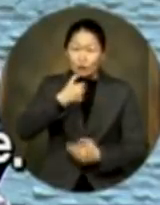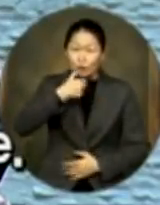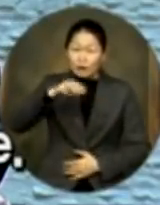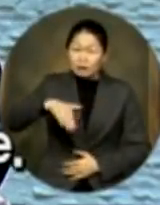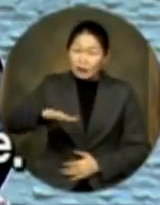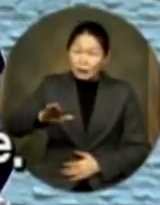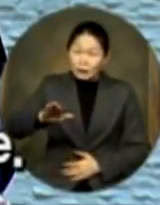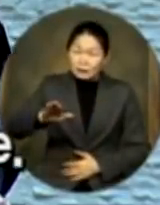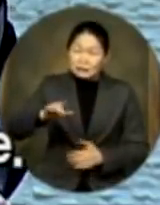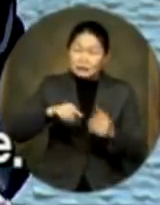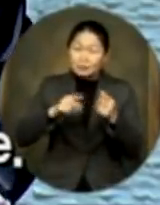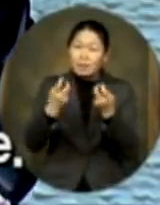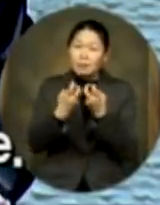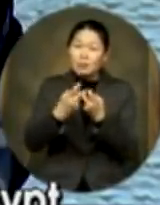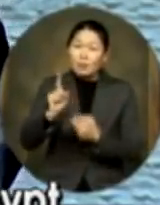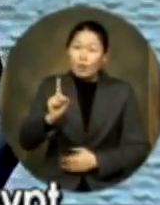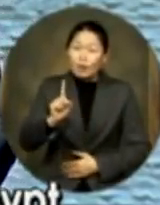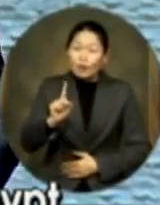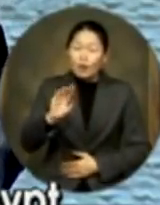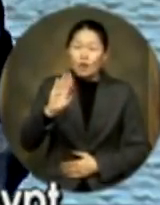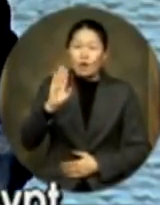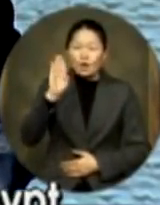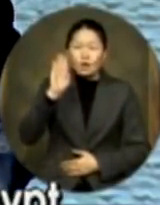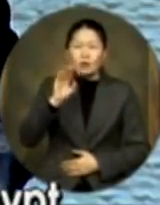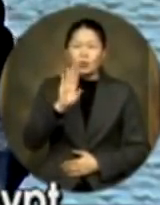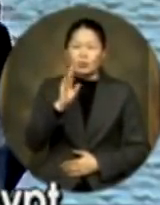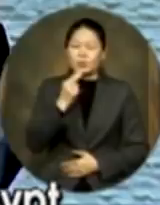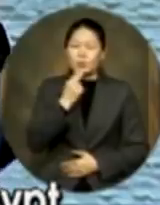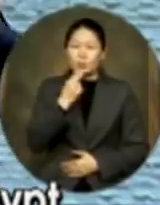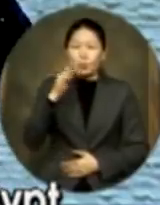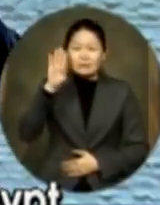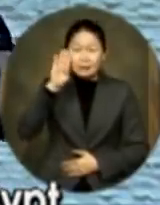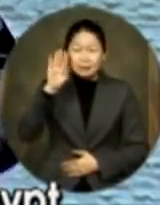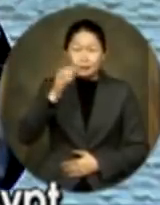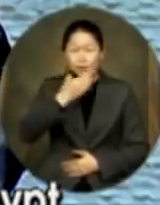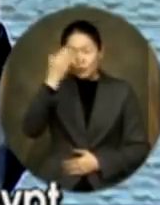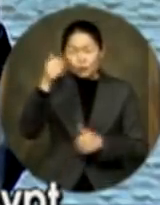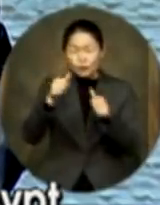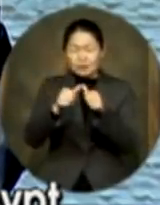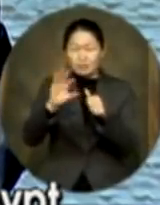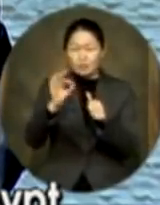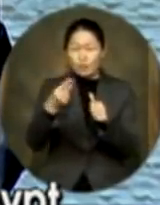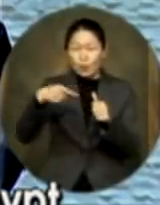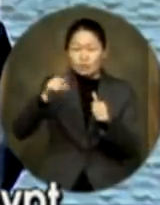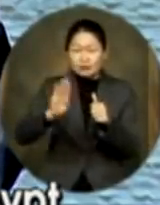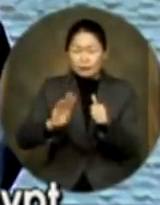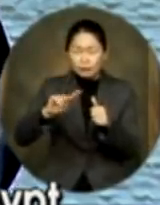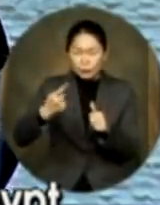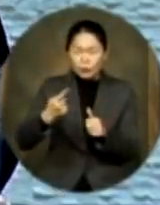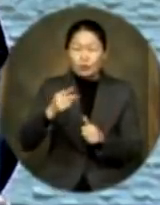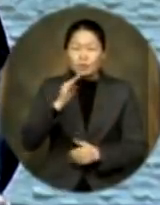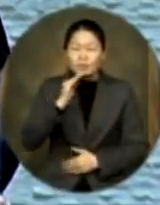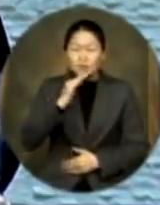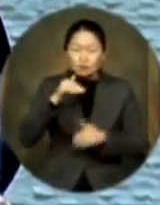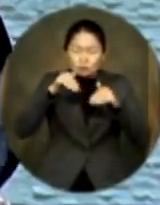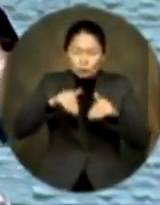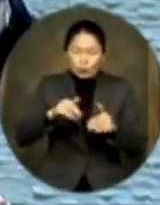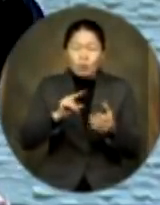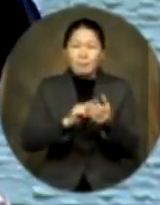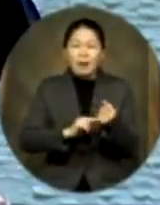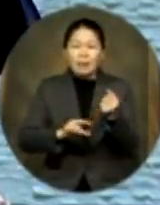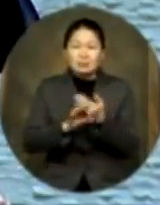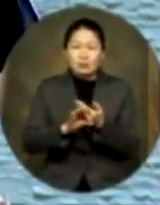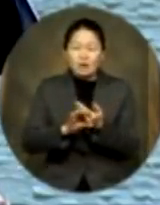거죠 요셉도 종으로 팔려 가면서 애굽의 총리가 됐잖아요 사도 바울을 향한